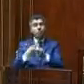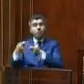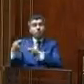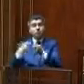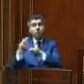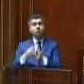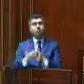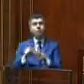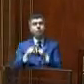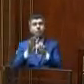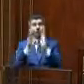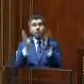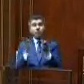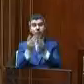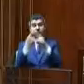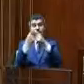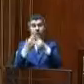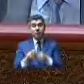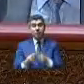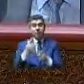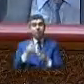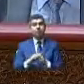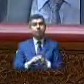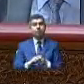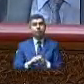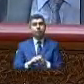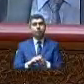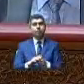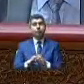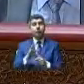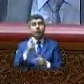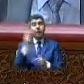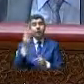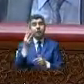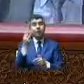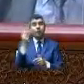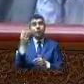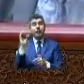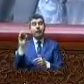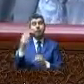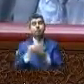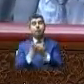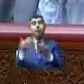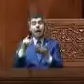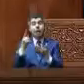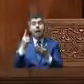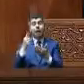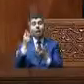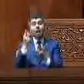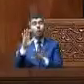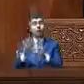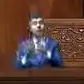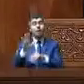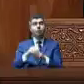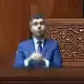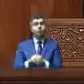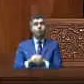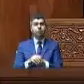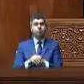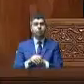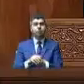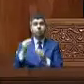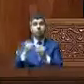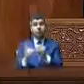حجم المبادلة التجارية مع هذه المجموعة حوالي 330 مليار درهم سنة 2015.